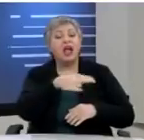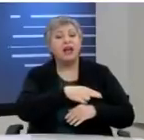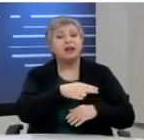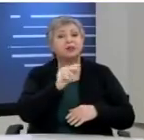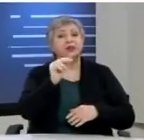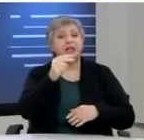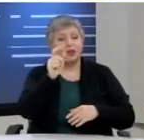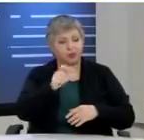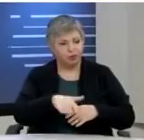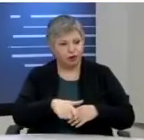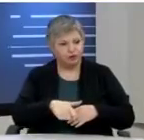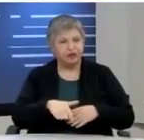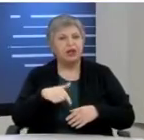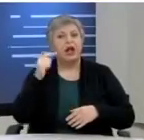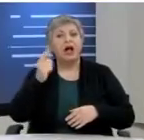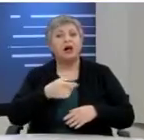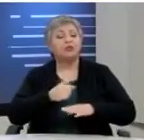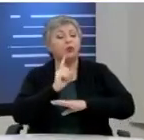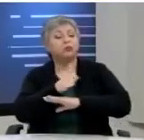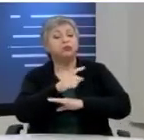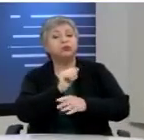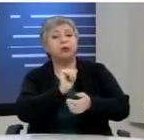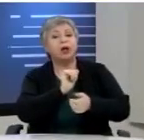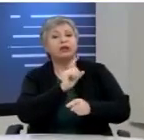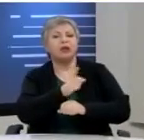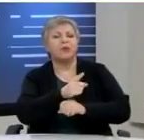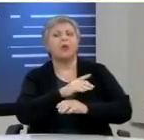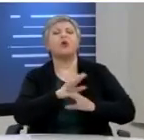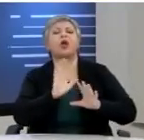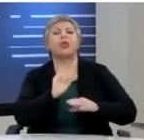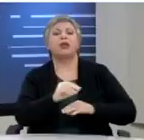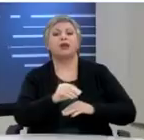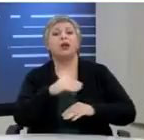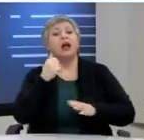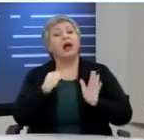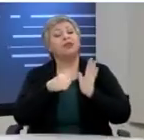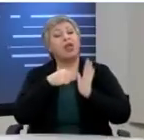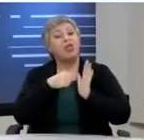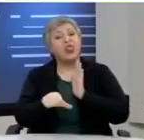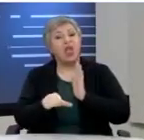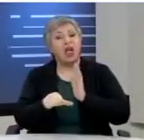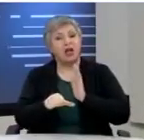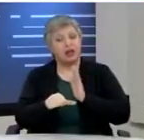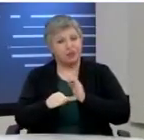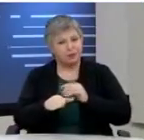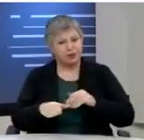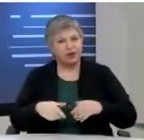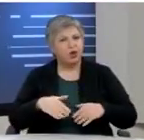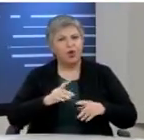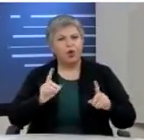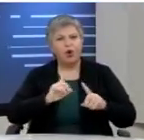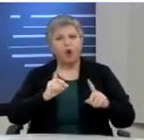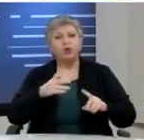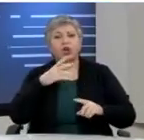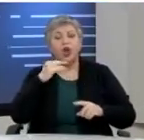Φανταστείτε να έβαζε και πειθαρχία θα του πήγαν του ανθρώπου. Τον διέγραψε όχι γιατί αυτή η μεγάλη ιδεολογική